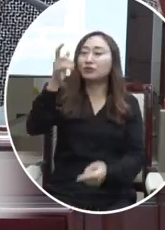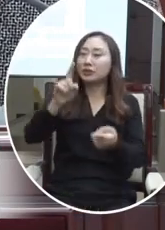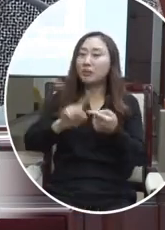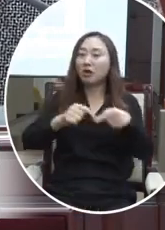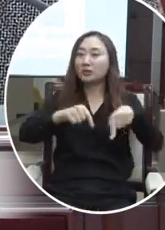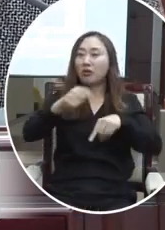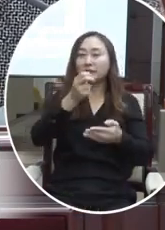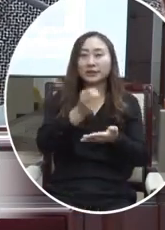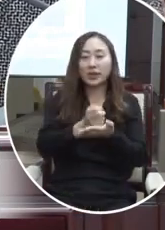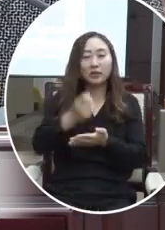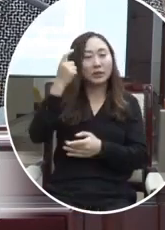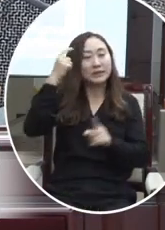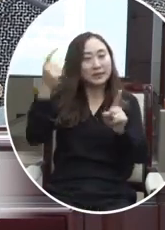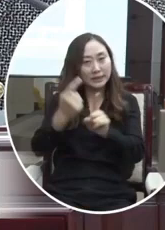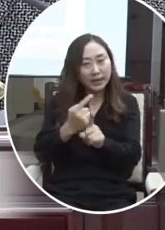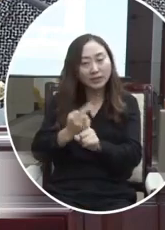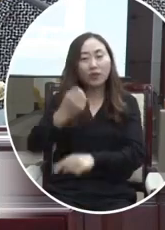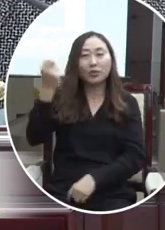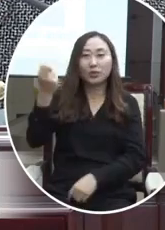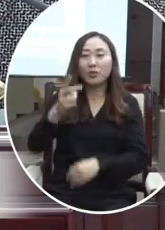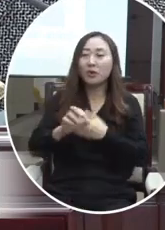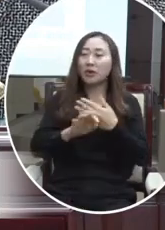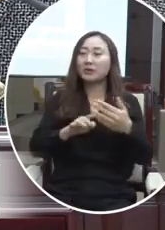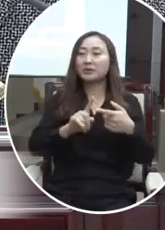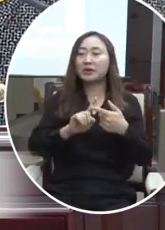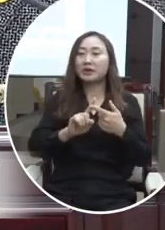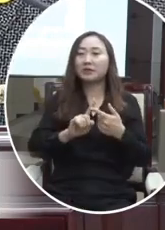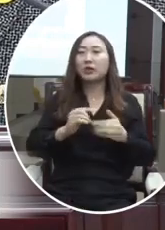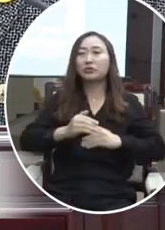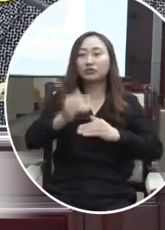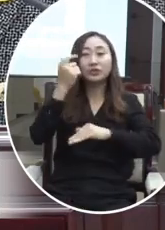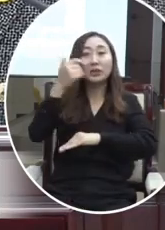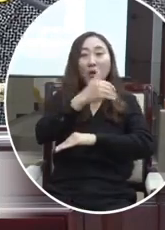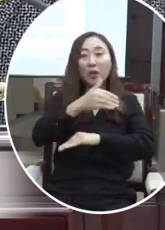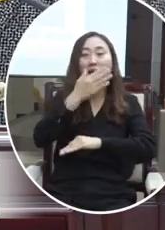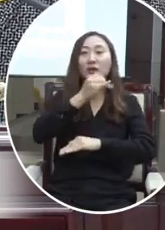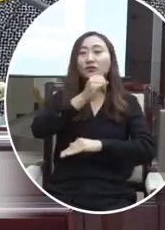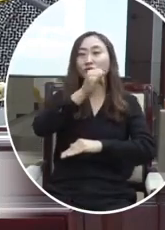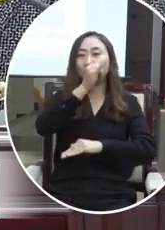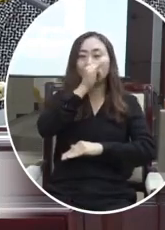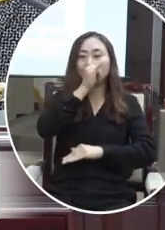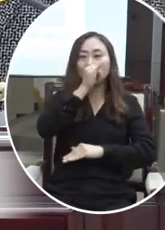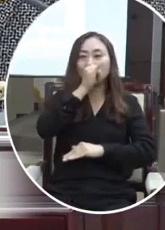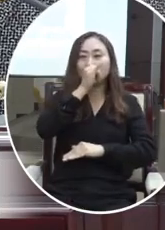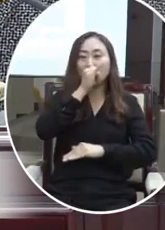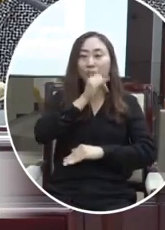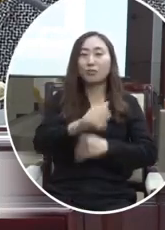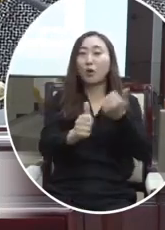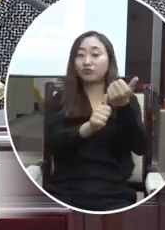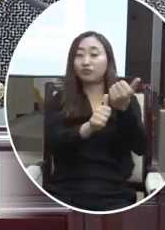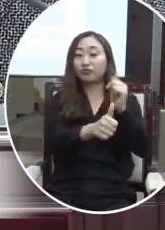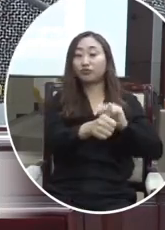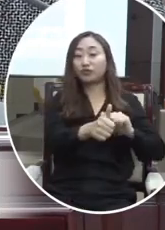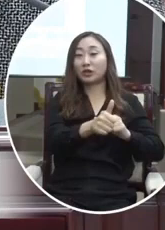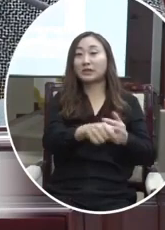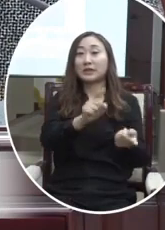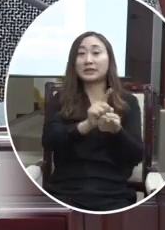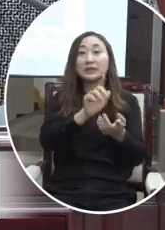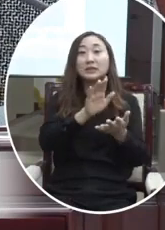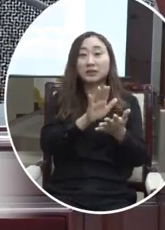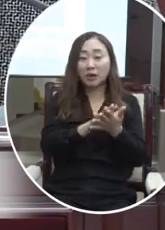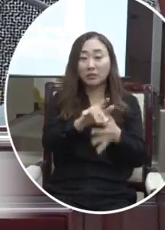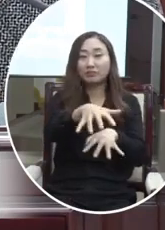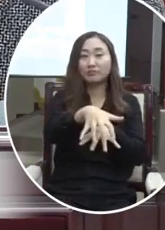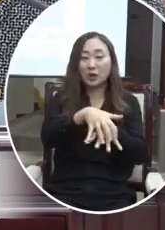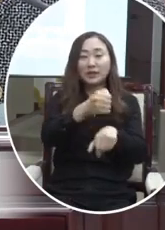관련 정책 개발, 인식 개선, 컨설팅 지원 역할을 체계적으로 추진할 컨트롤타워로서 부구청장 직속